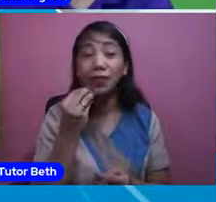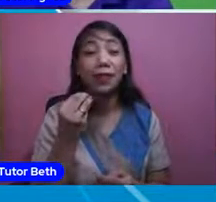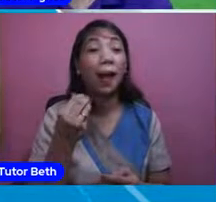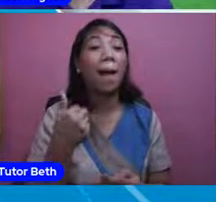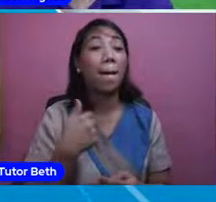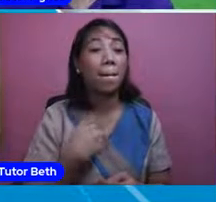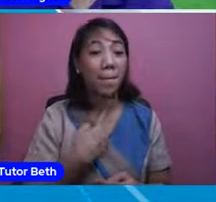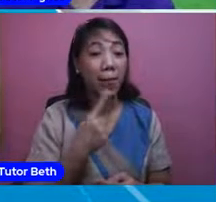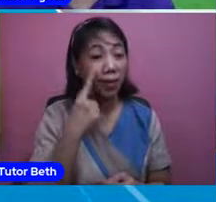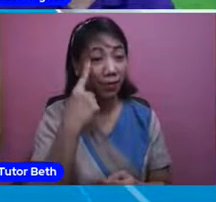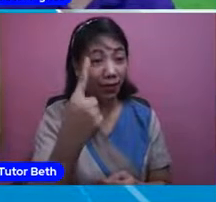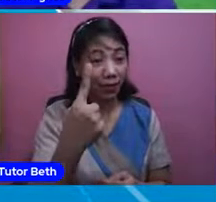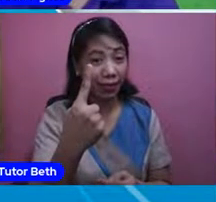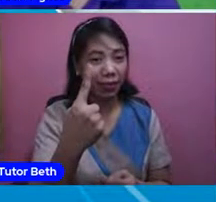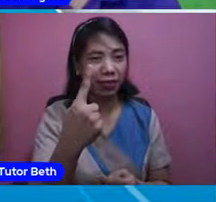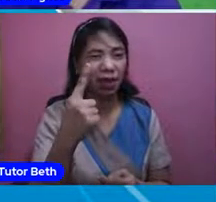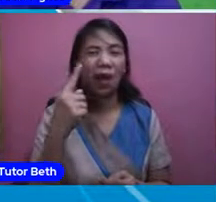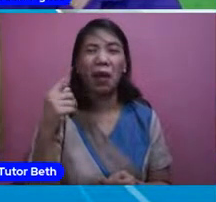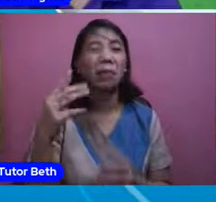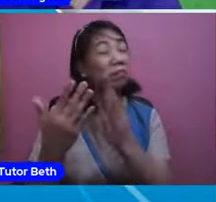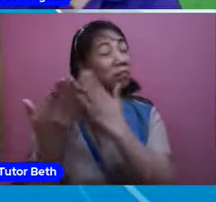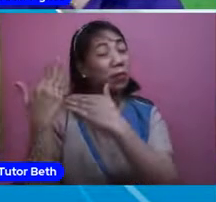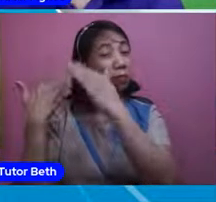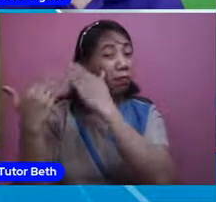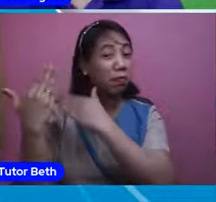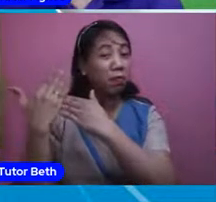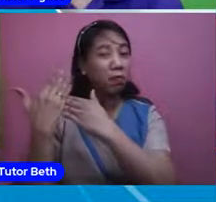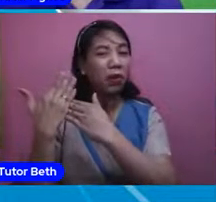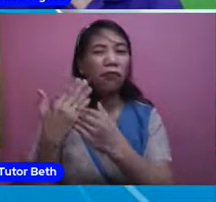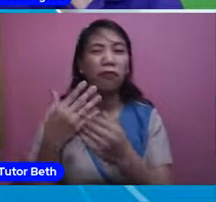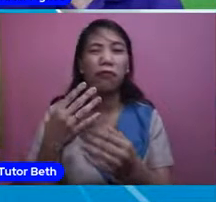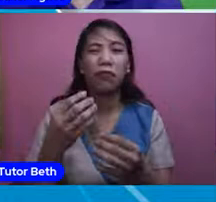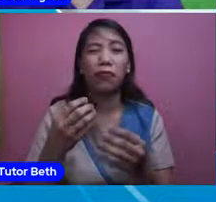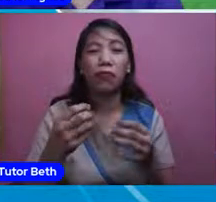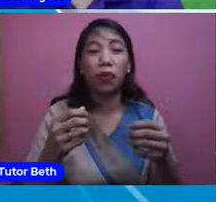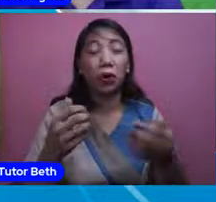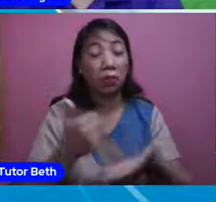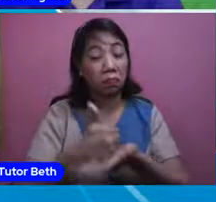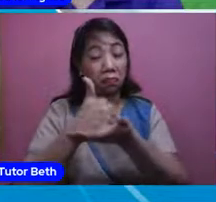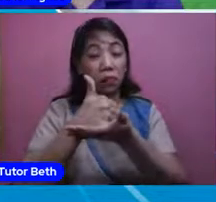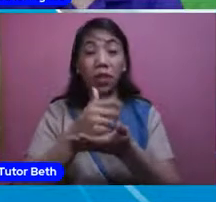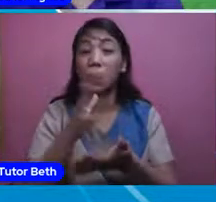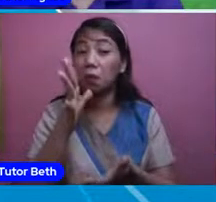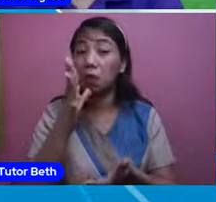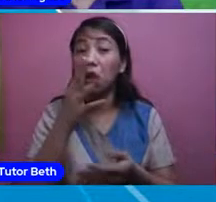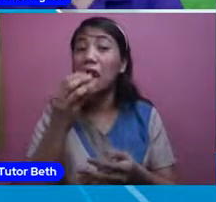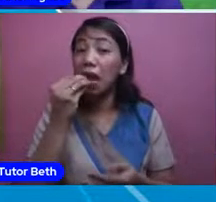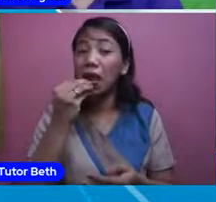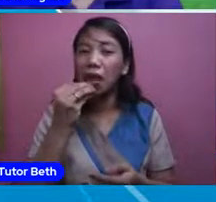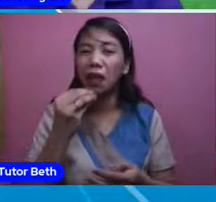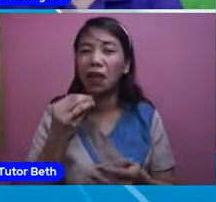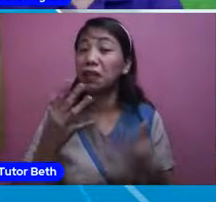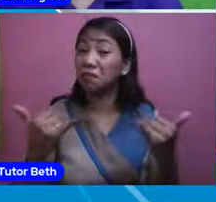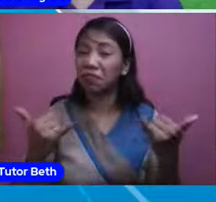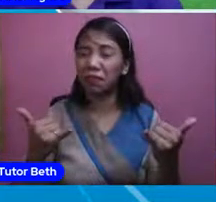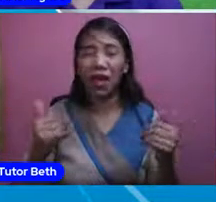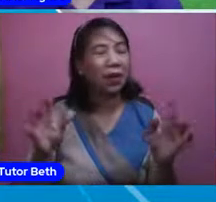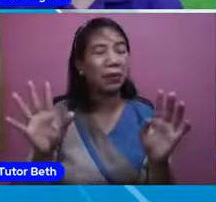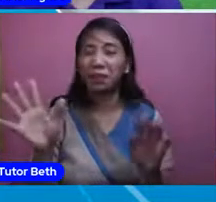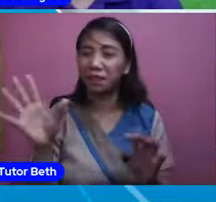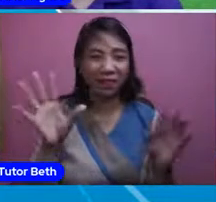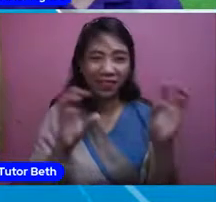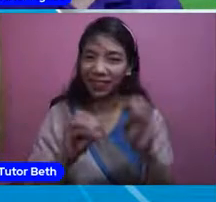Kung dati noon sinusubuan pa siya ng kanyang nanay, ngayong anim na taong gulang na siya ay hindi na. Dahil